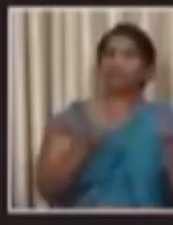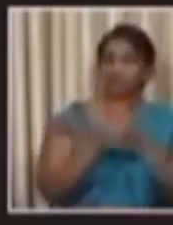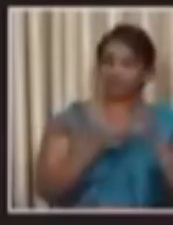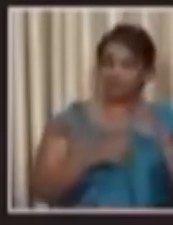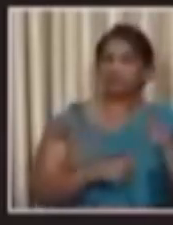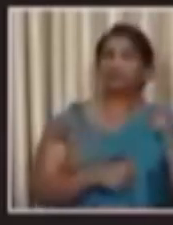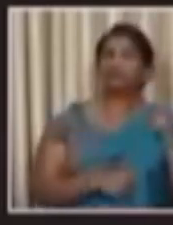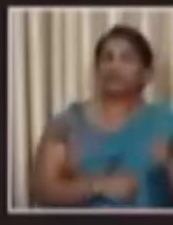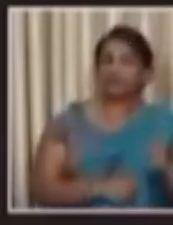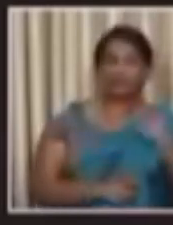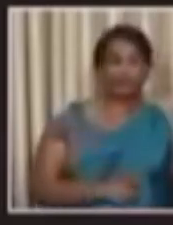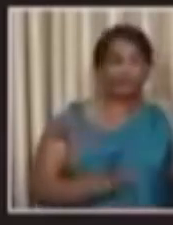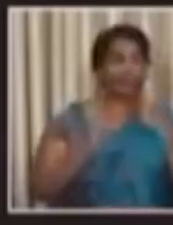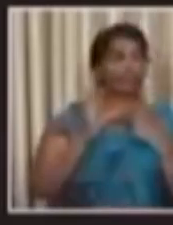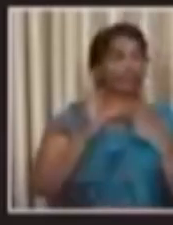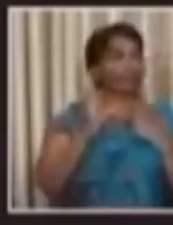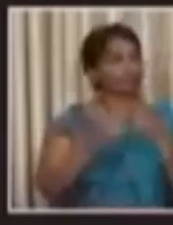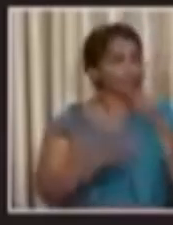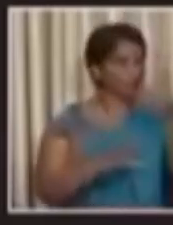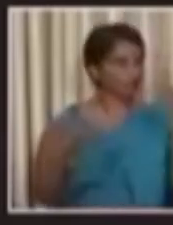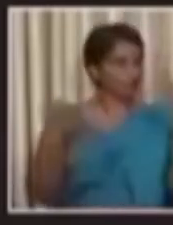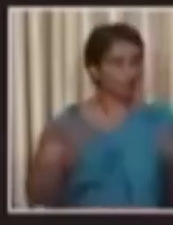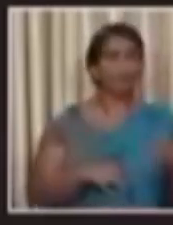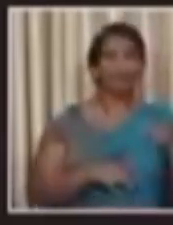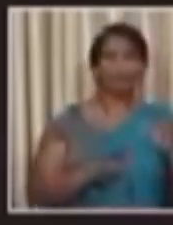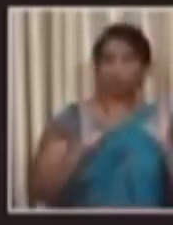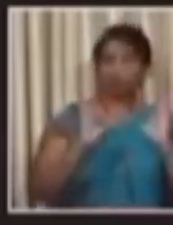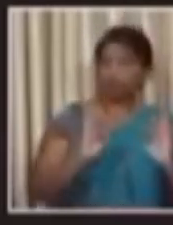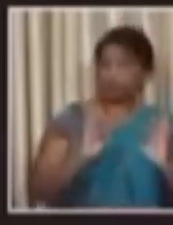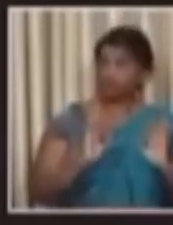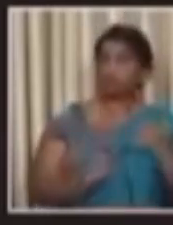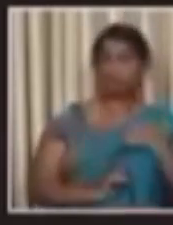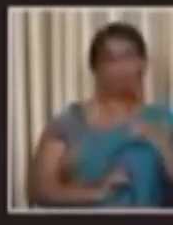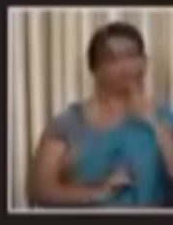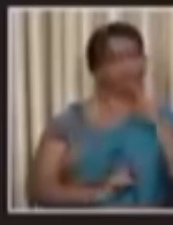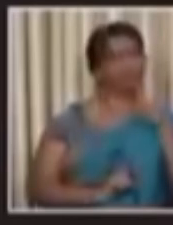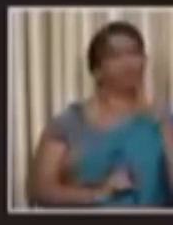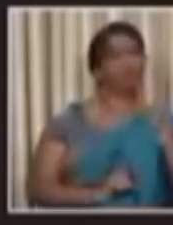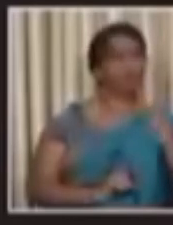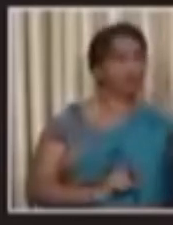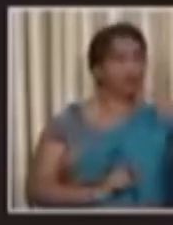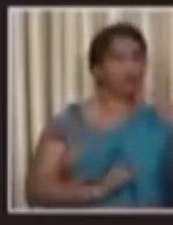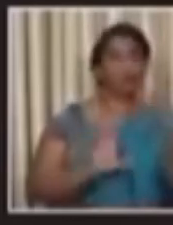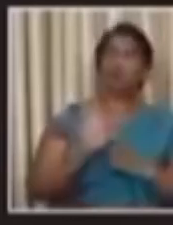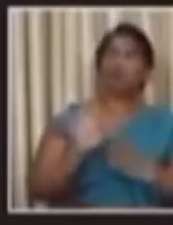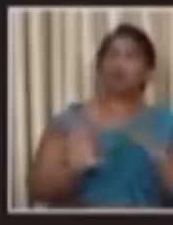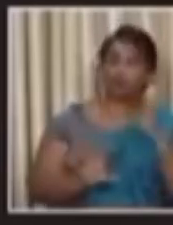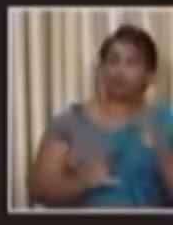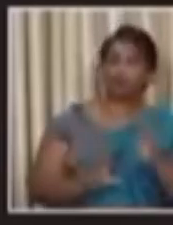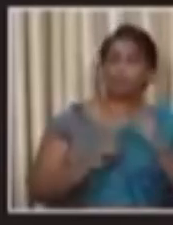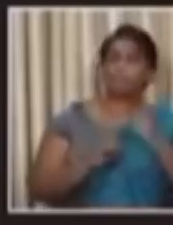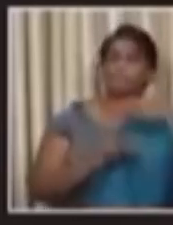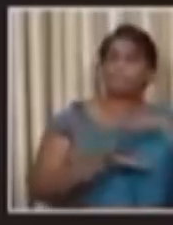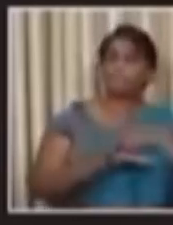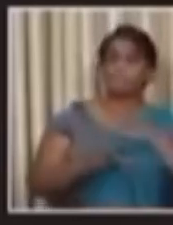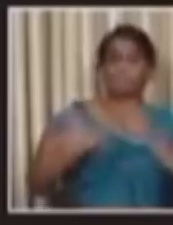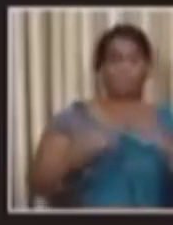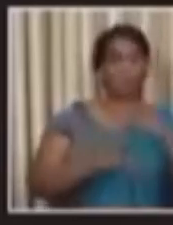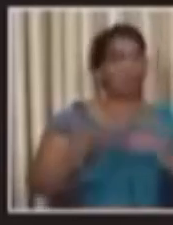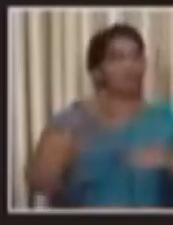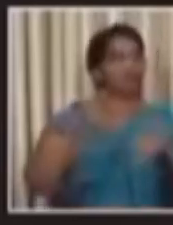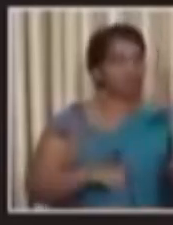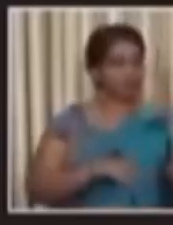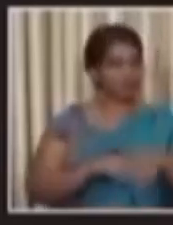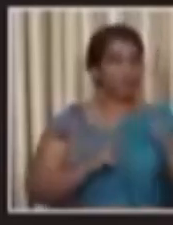වලට ඔය පළවෙනි උත්තර දීලා තියෙන්නේ. එද සූදානම් වෙන්න කියලා අපි කියනවා. ලබන අවුරුද්දේ පළාත් පාලන මැතිවරණෙත්